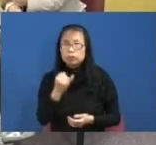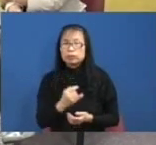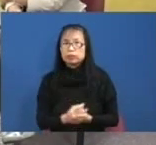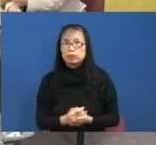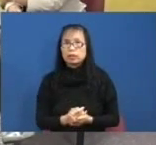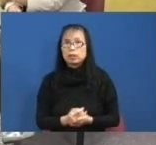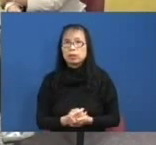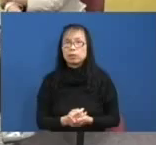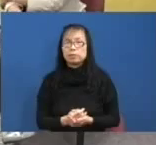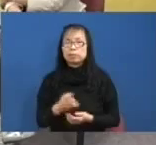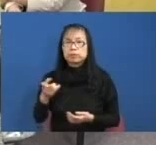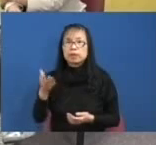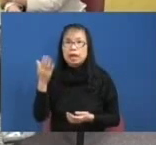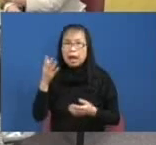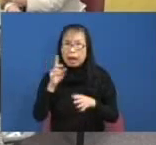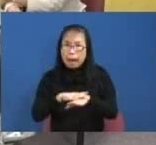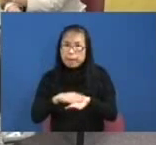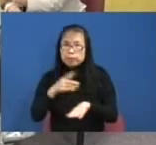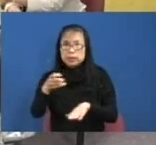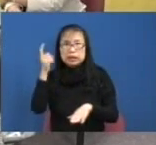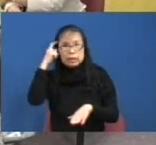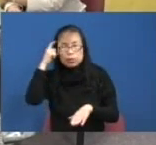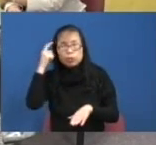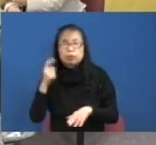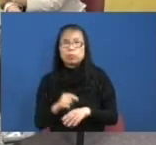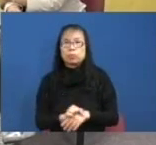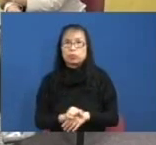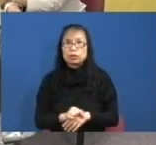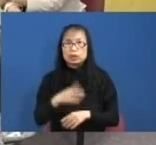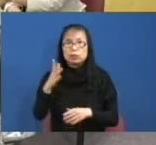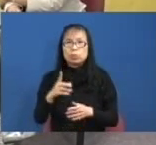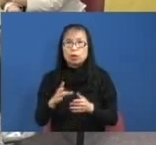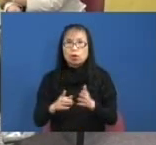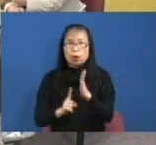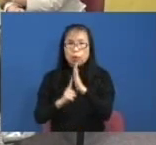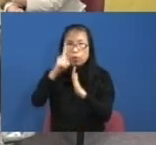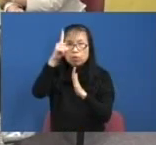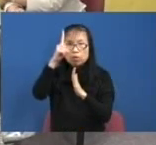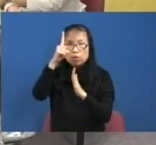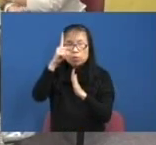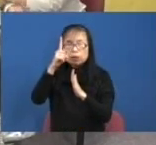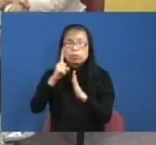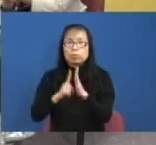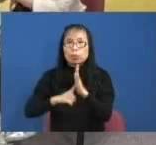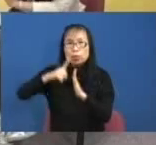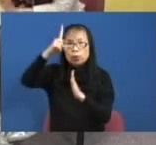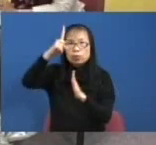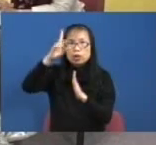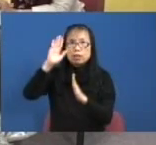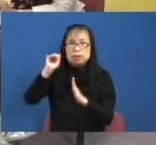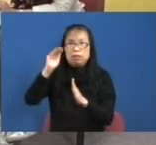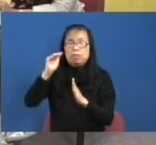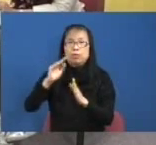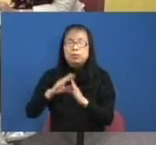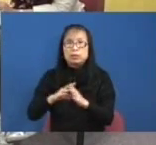英那樣，你、原來我剛剛才得到的訊息呢，你要個溫度高到成800度攝氏， 哇，這麼厲害， 那才